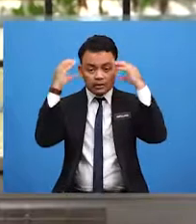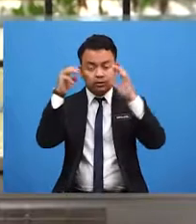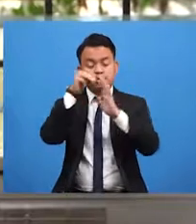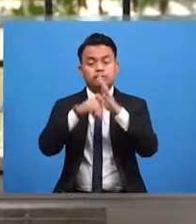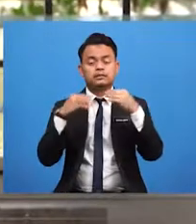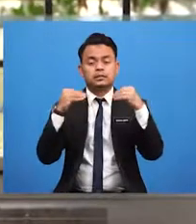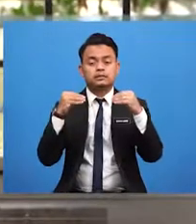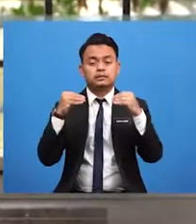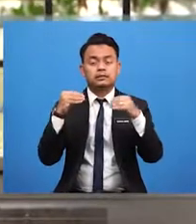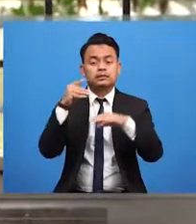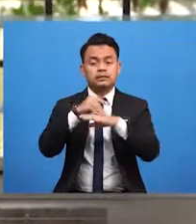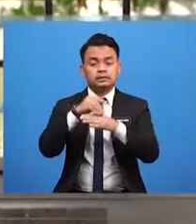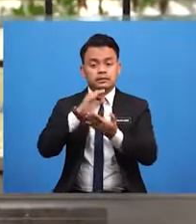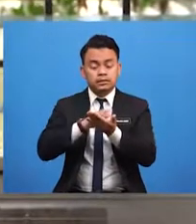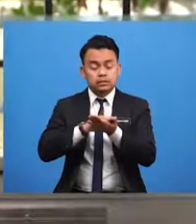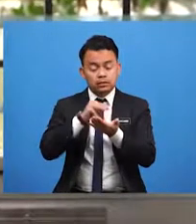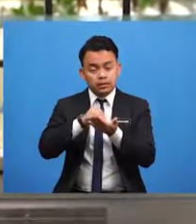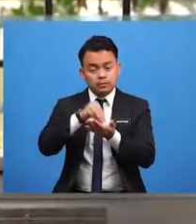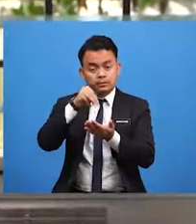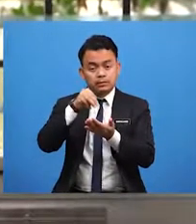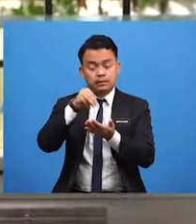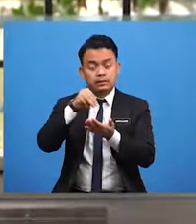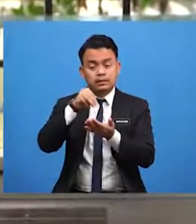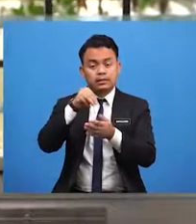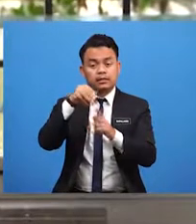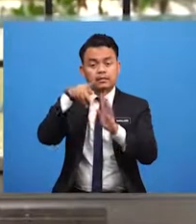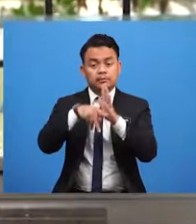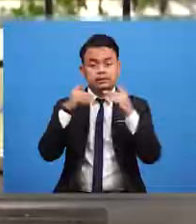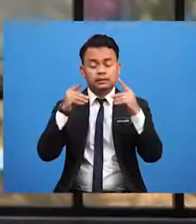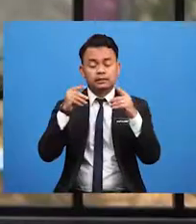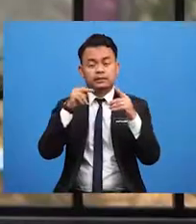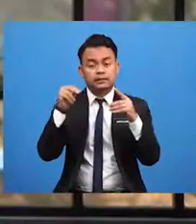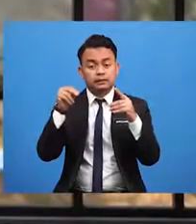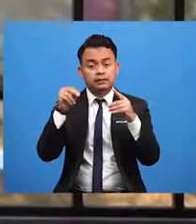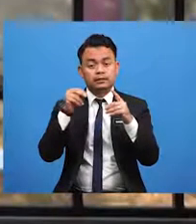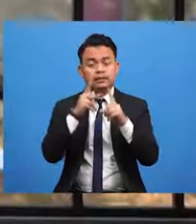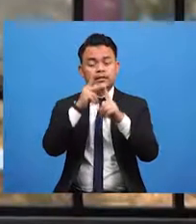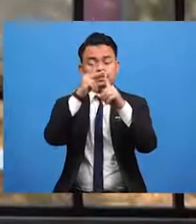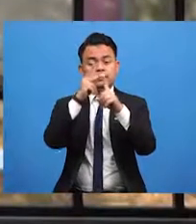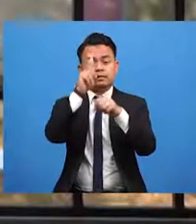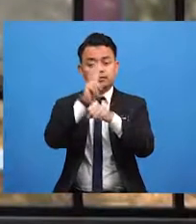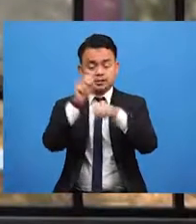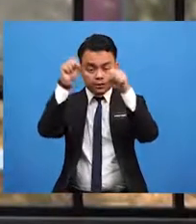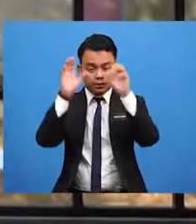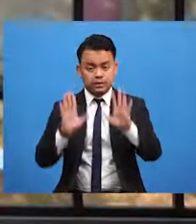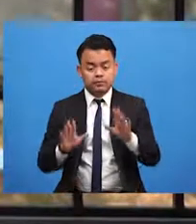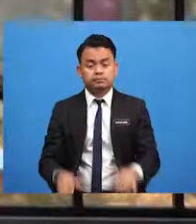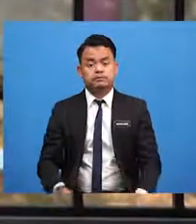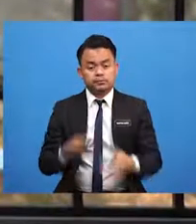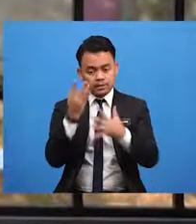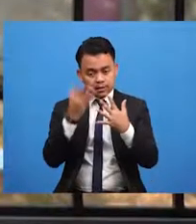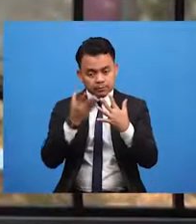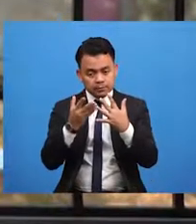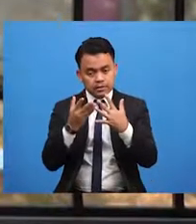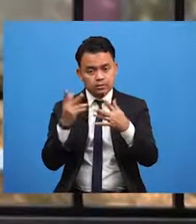di Sekolah Menengah Pendidikan Khas Vocational Shah Alam. Pada episod kali ini, cikgu